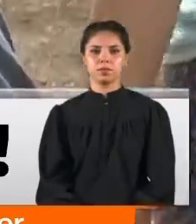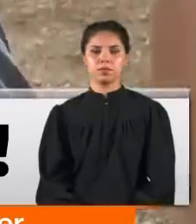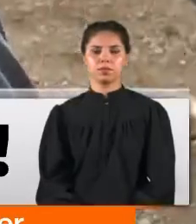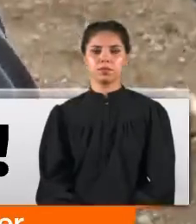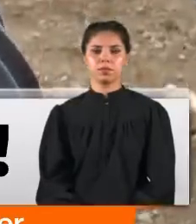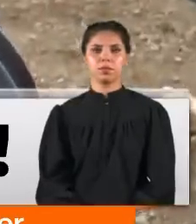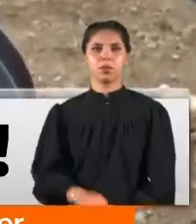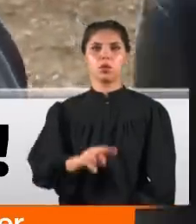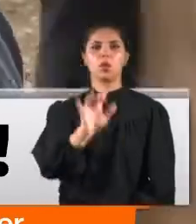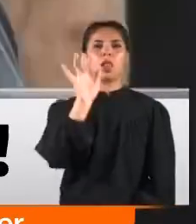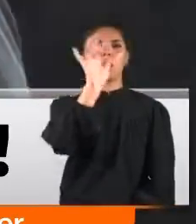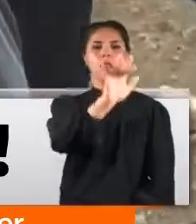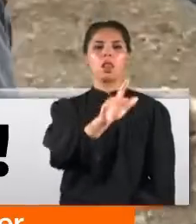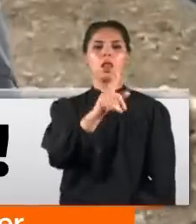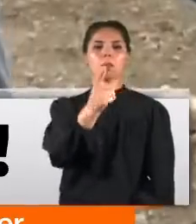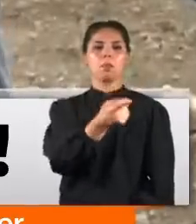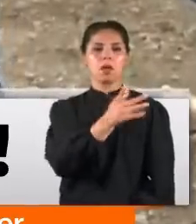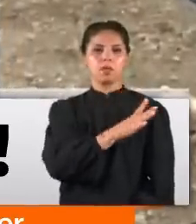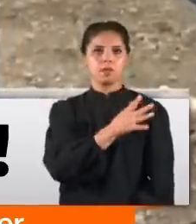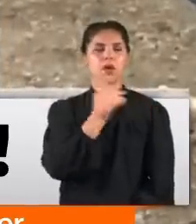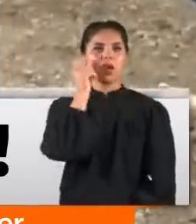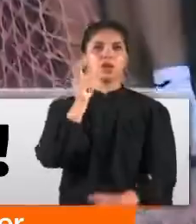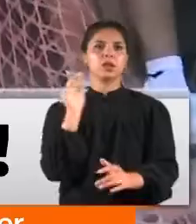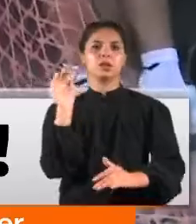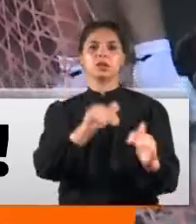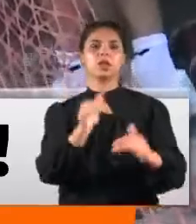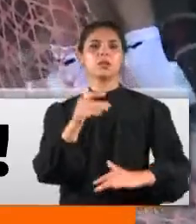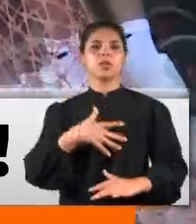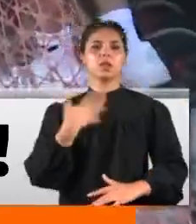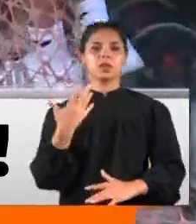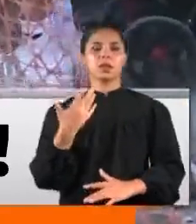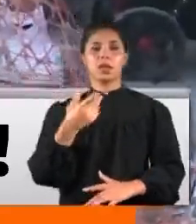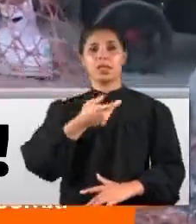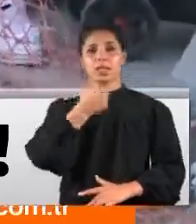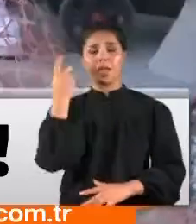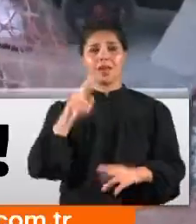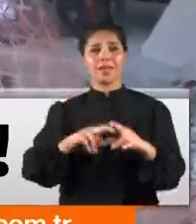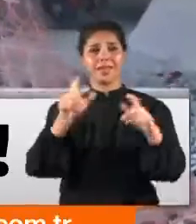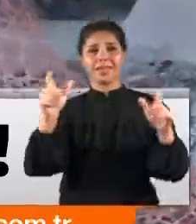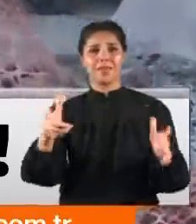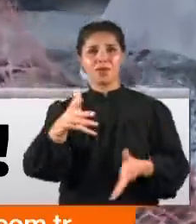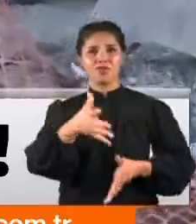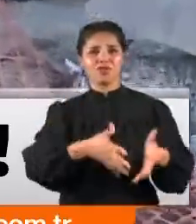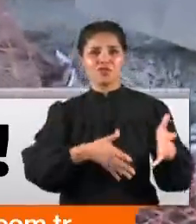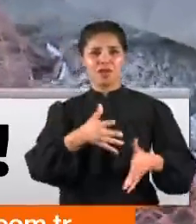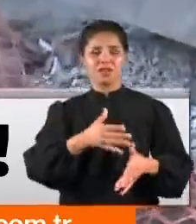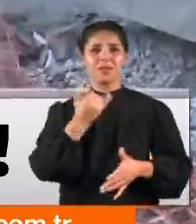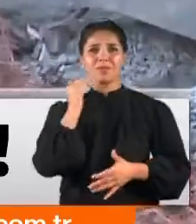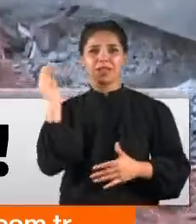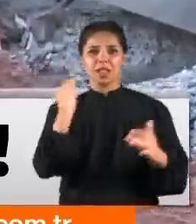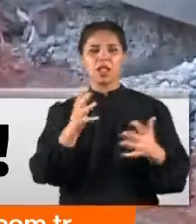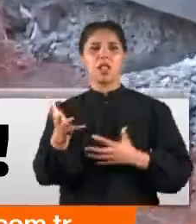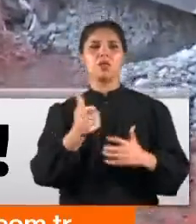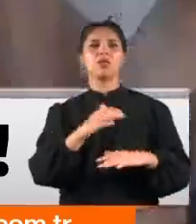Başında bir sürü dozerler duruyor. İnsanlar tabii ki girmek istemiyor. Tarihi Kemeraltı Çarşısı'nın ziyaretçilerinin akıllarından